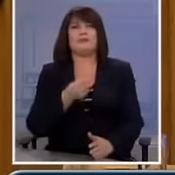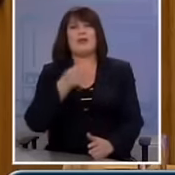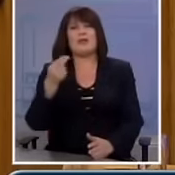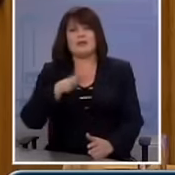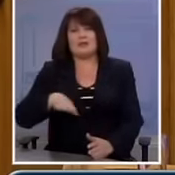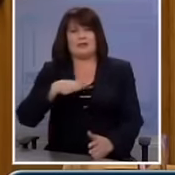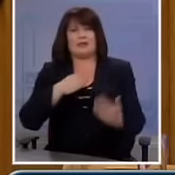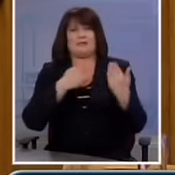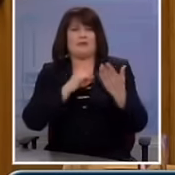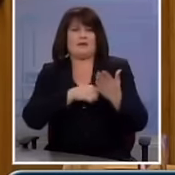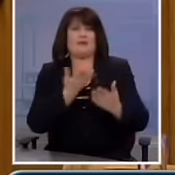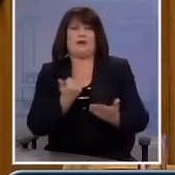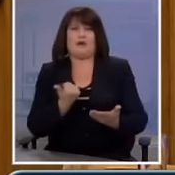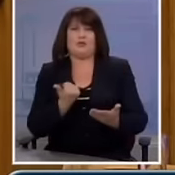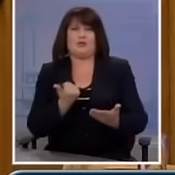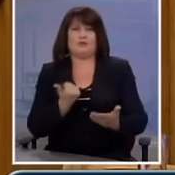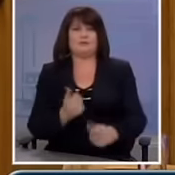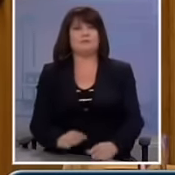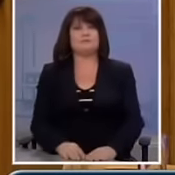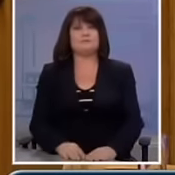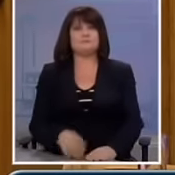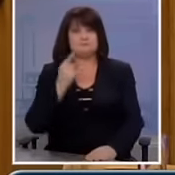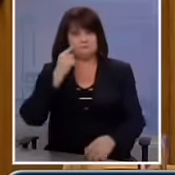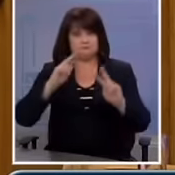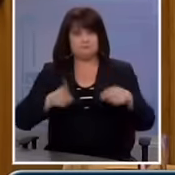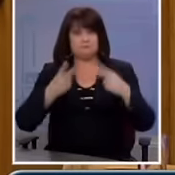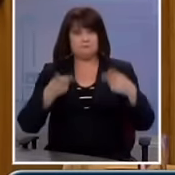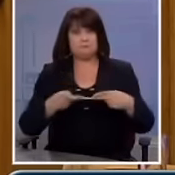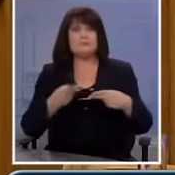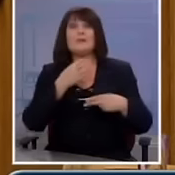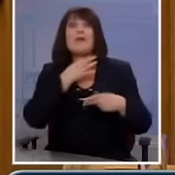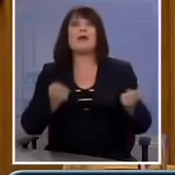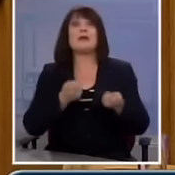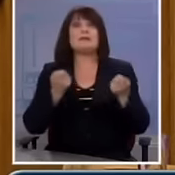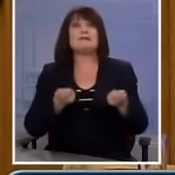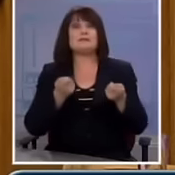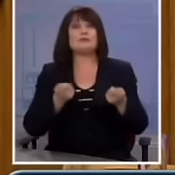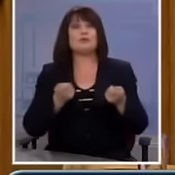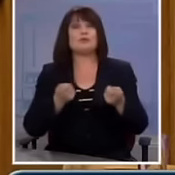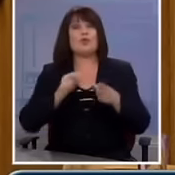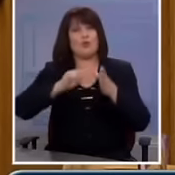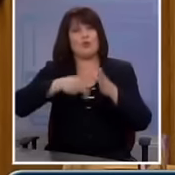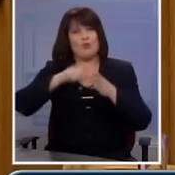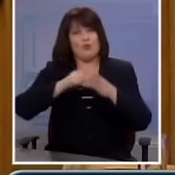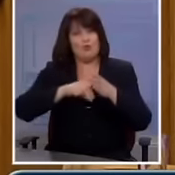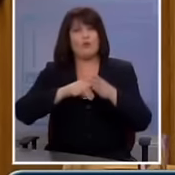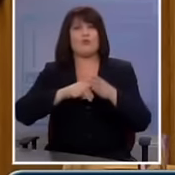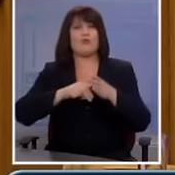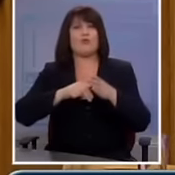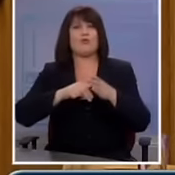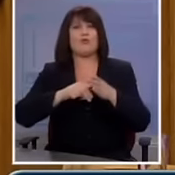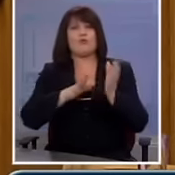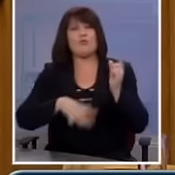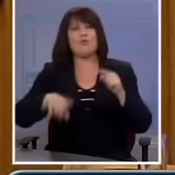υπόσταση. Ανακαλύφθηκε η δίθεν χρησιμότητα των πράξεων νομοθετικού περιεχομένου σε